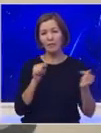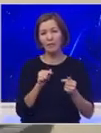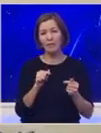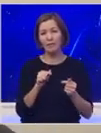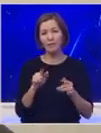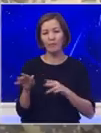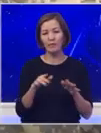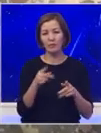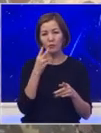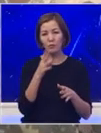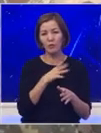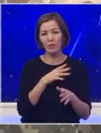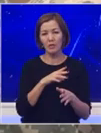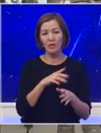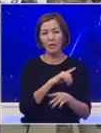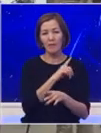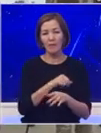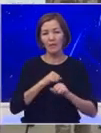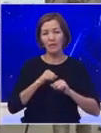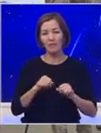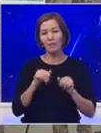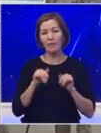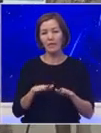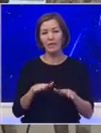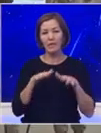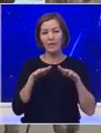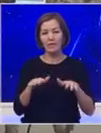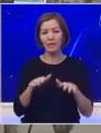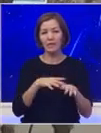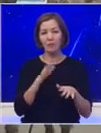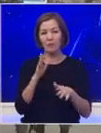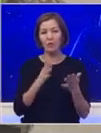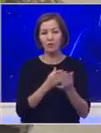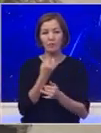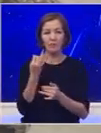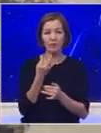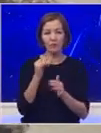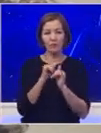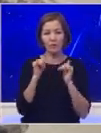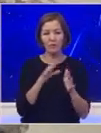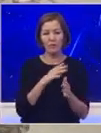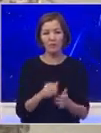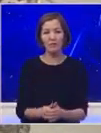көрсетті. Десантшылардың батыл ғимыл әрекеттері жас курсанттардың рухын көтеріп, болашақ қызметіне деген қызығушылығын арттырды.